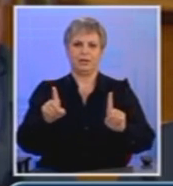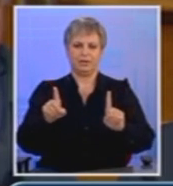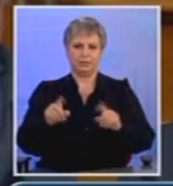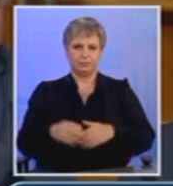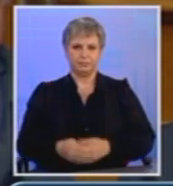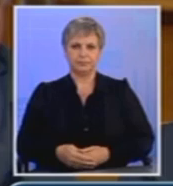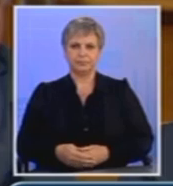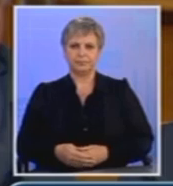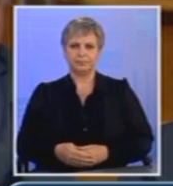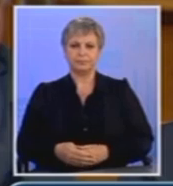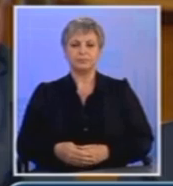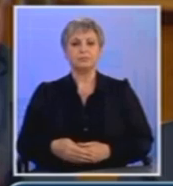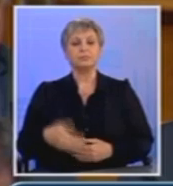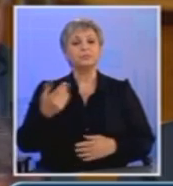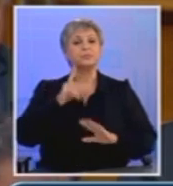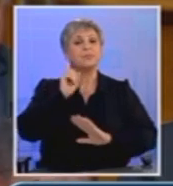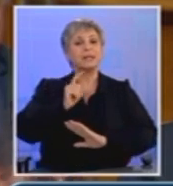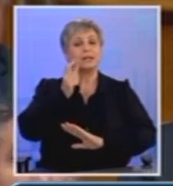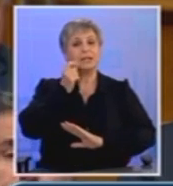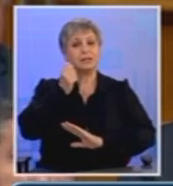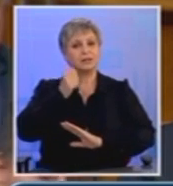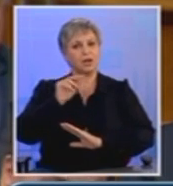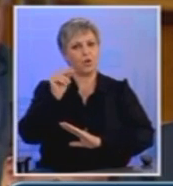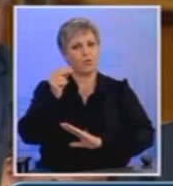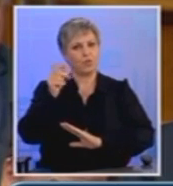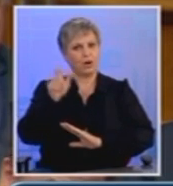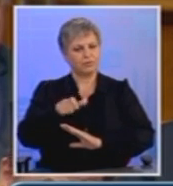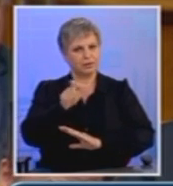φιλελευθερισμού κύριες και κύριοι βουλευτές